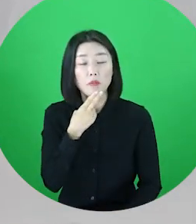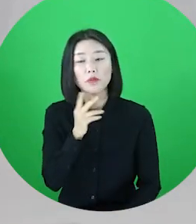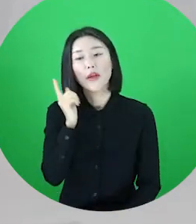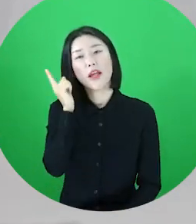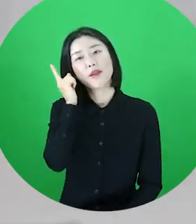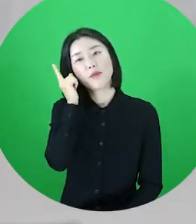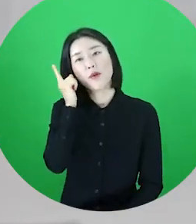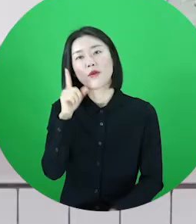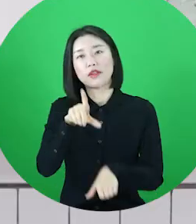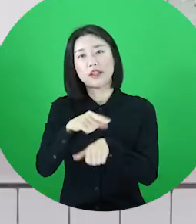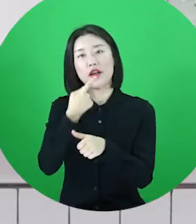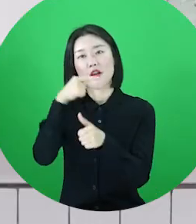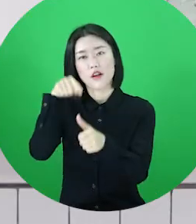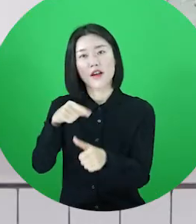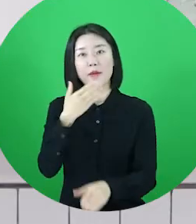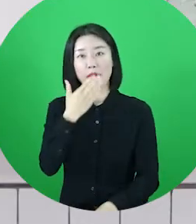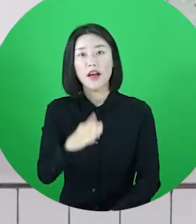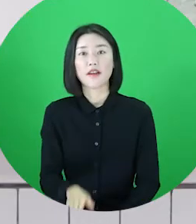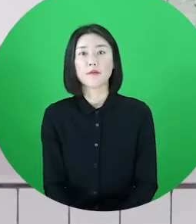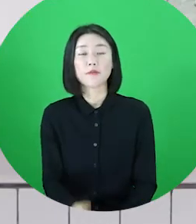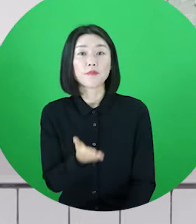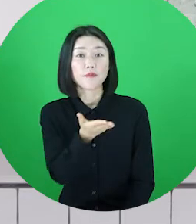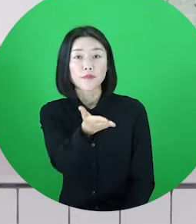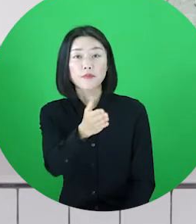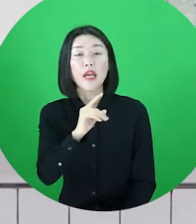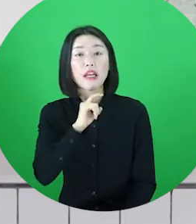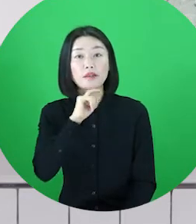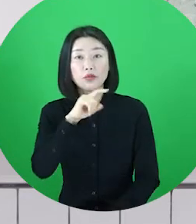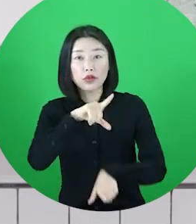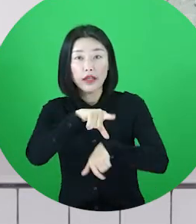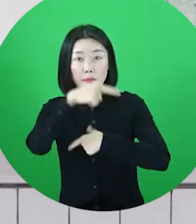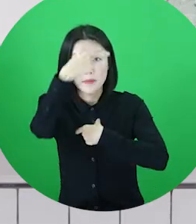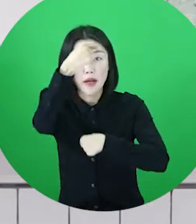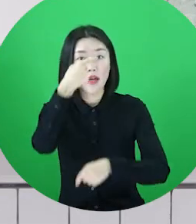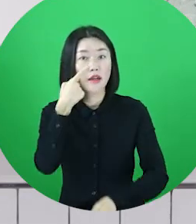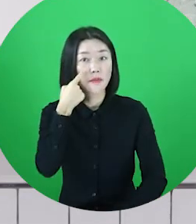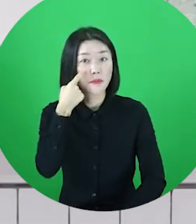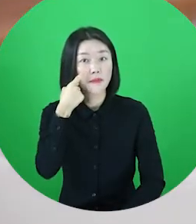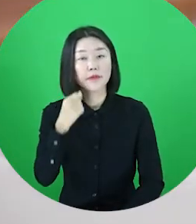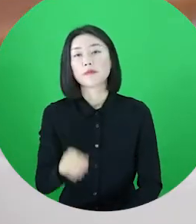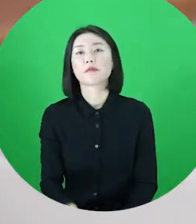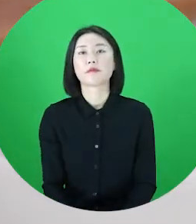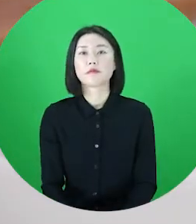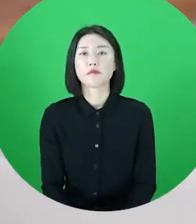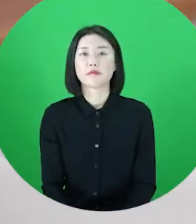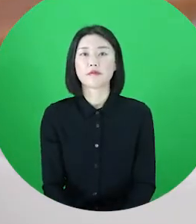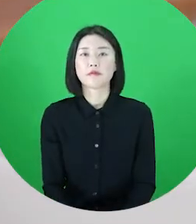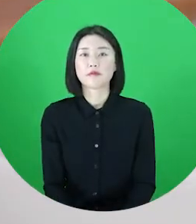사용해도 됩니다. 요리사님이 타이머로 10분을 맞춰줄래요? 네.